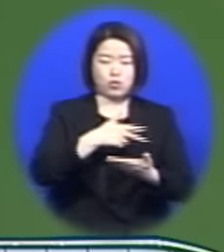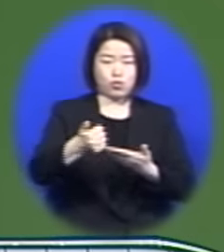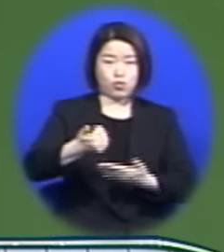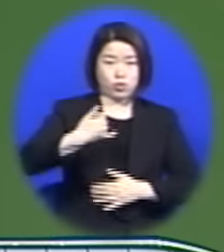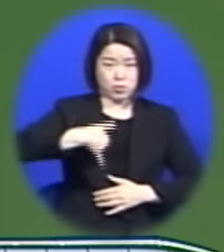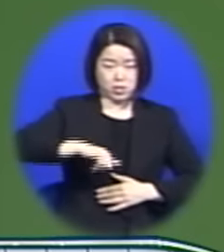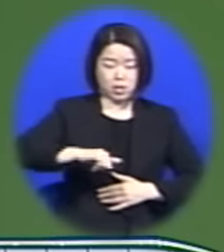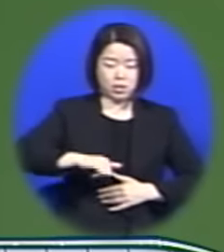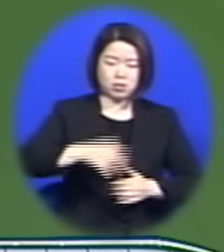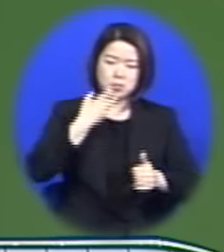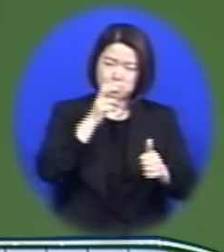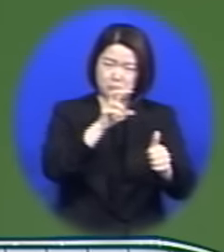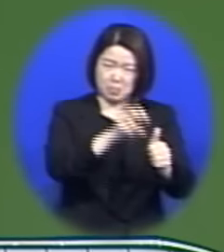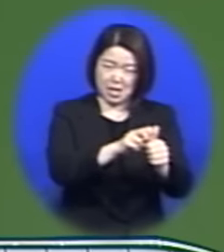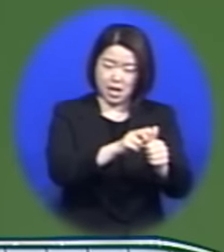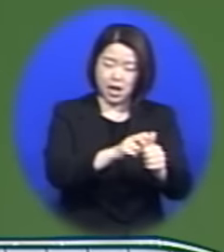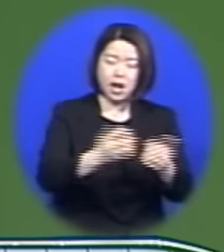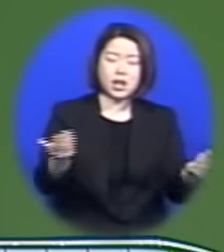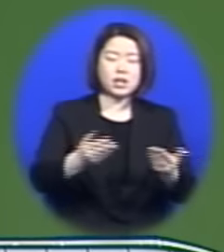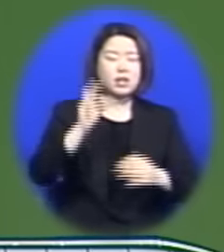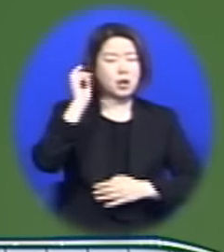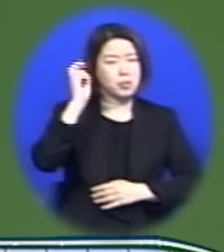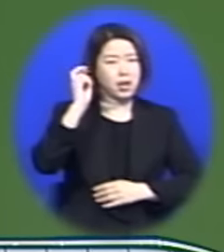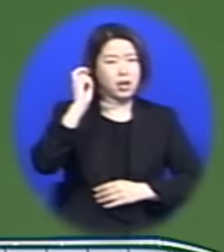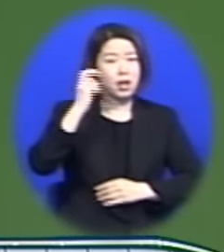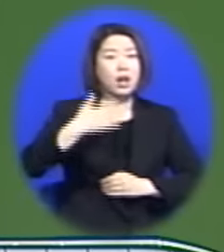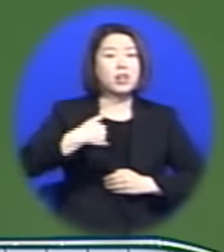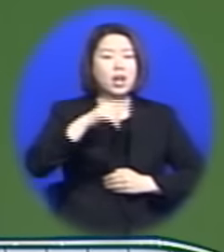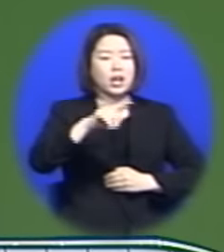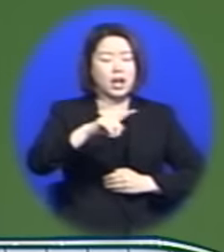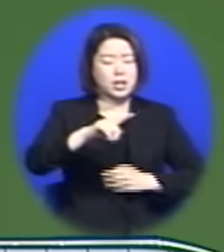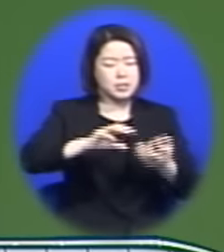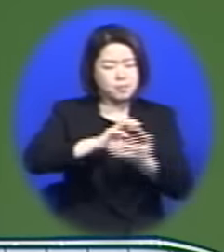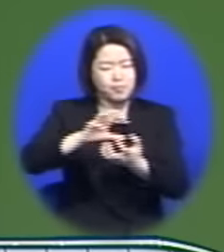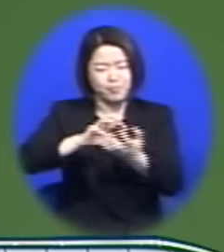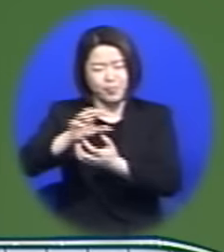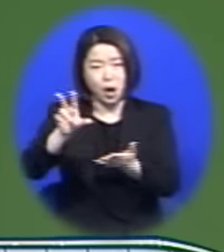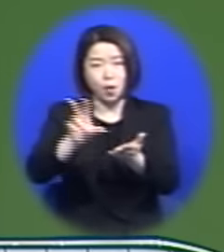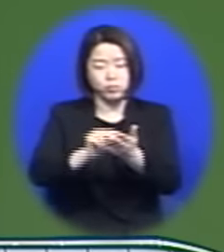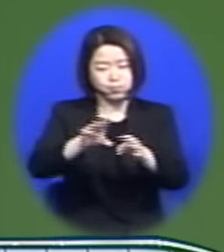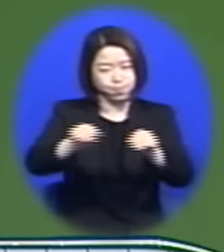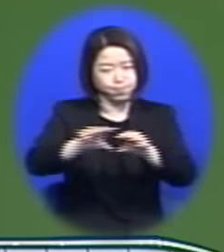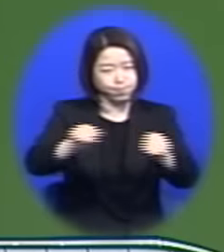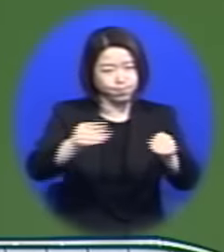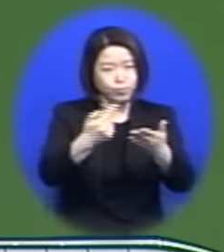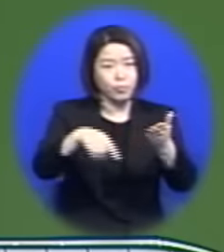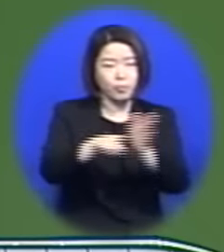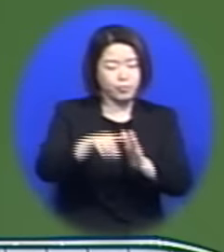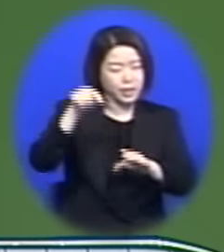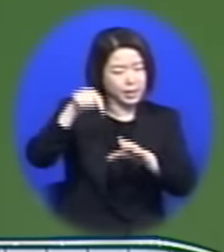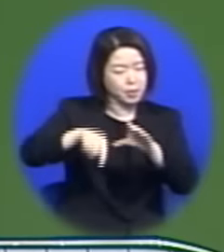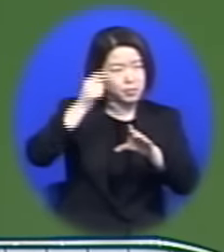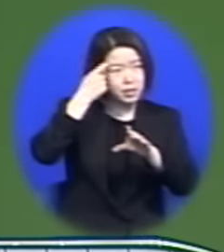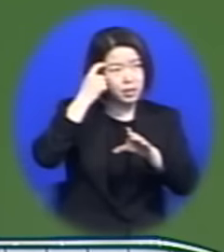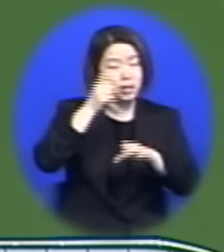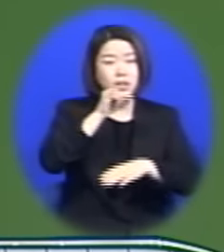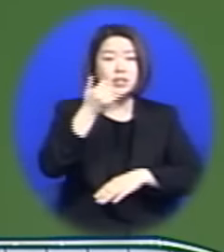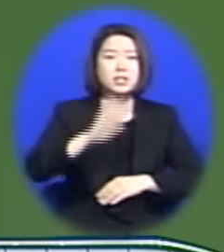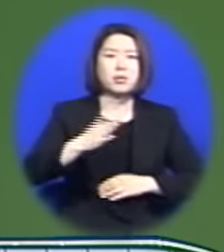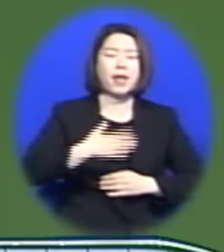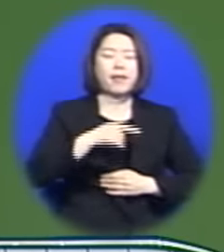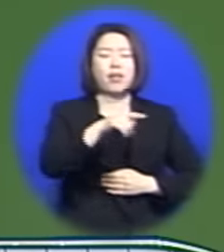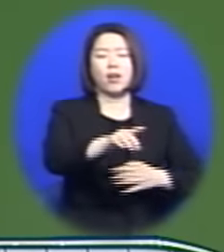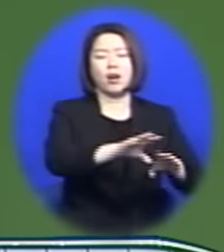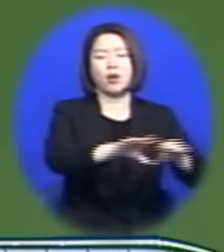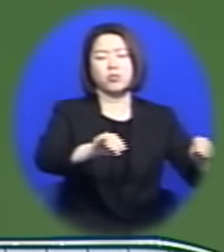배신하는 일을 하였을 것입니다 내가이 얽힌 문제를 풀어보려고 깊이 생각해 보았으나 그것은 내가 풀기에는